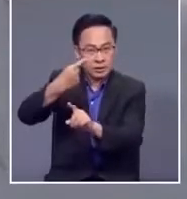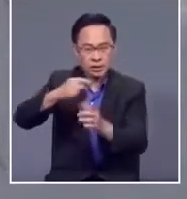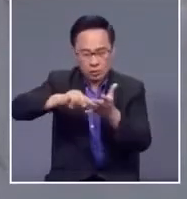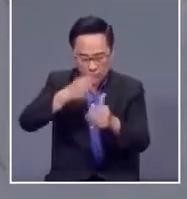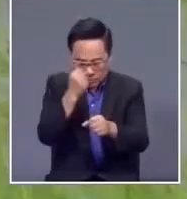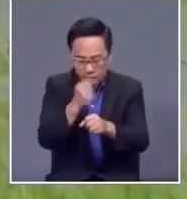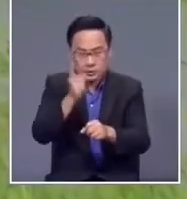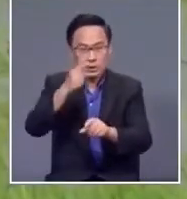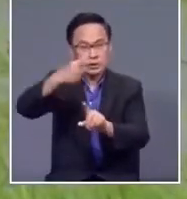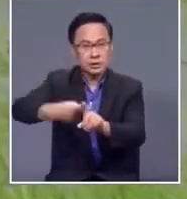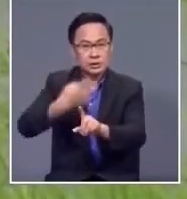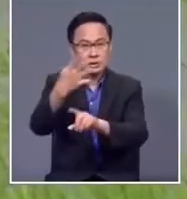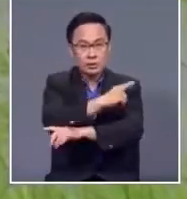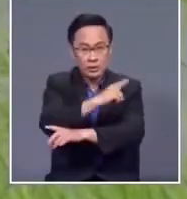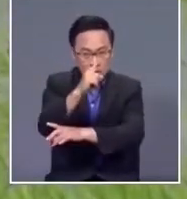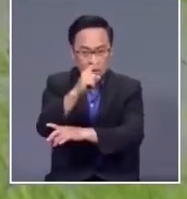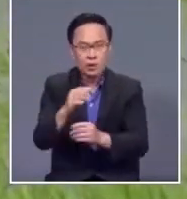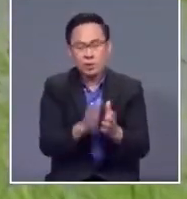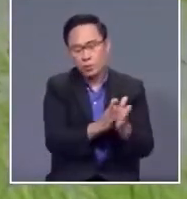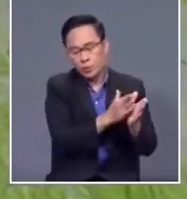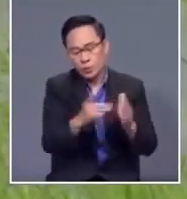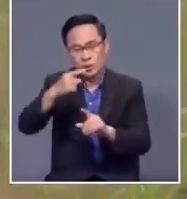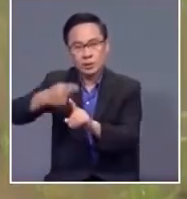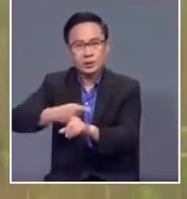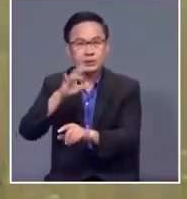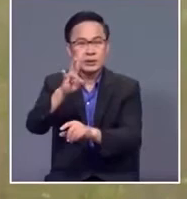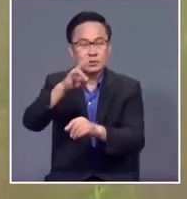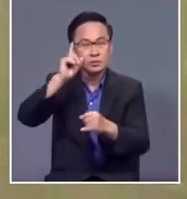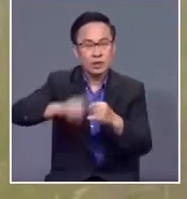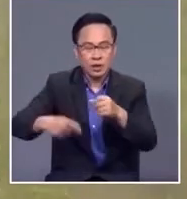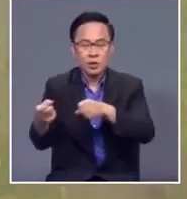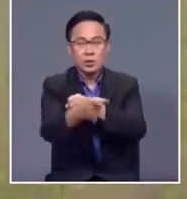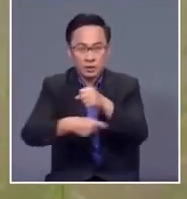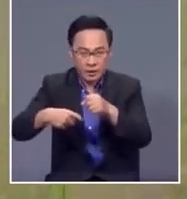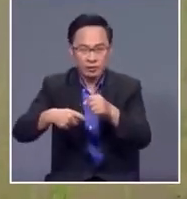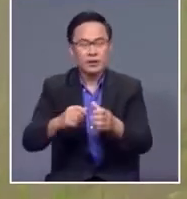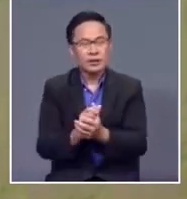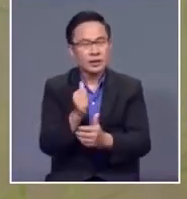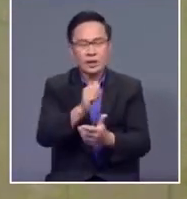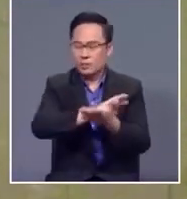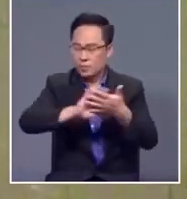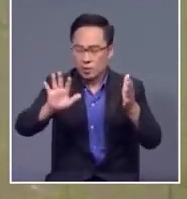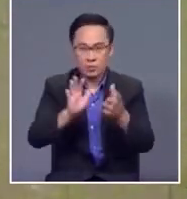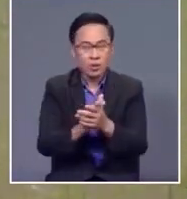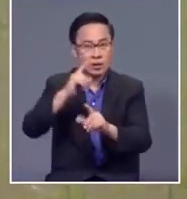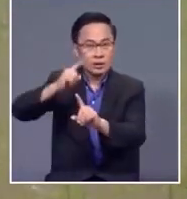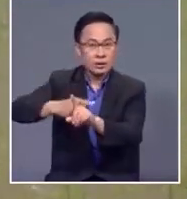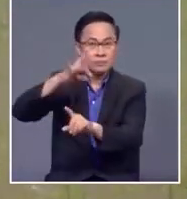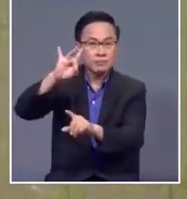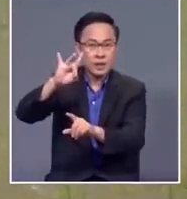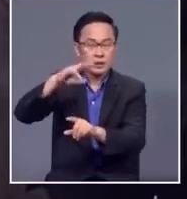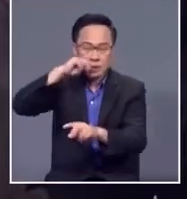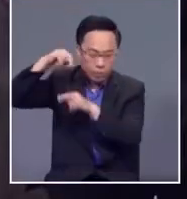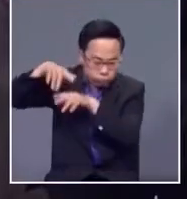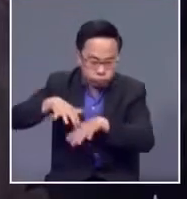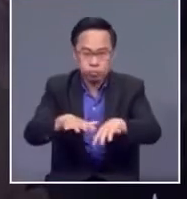นะครับแล้วก็จะเก็บเกี่ยวในเดือนกรกฎาก่อนที่น้ำจะมาในเดือนสิงหาพอน้ำมาเราก็เก็บเกี่ยวเสร็จแล้วด้านผ